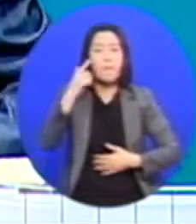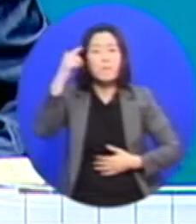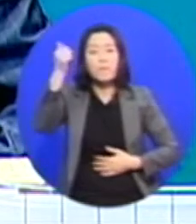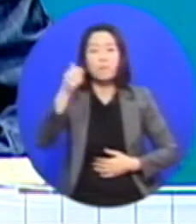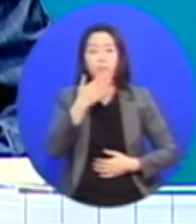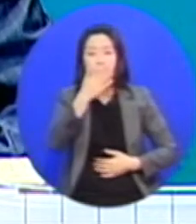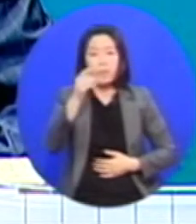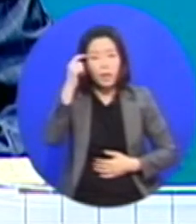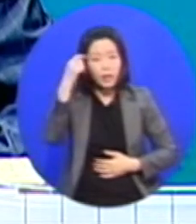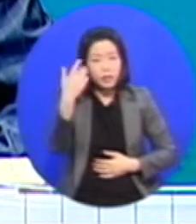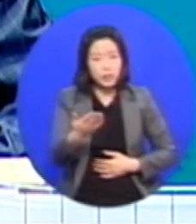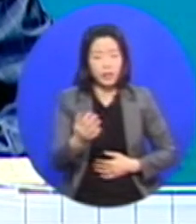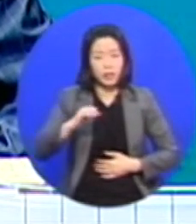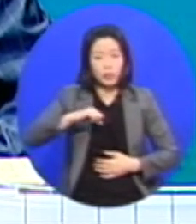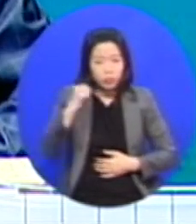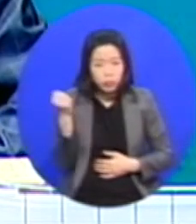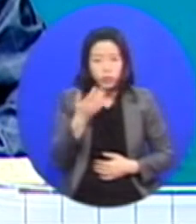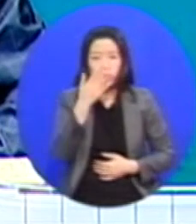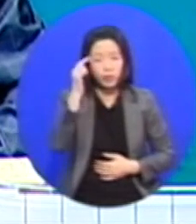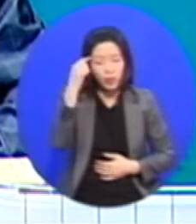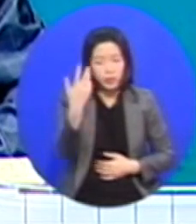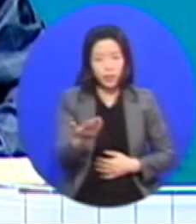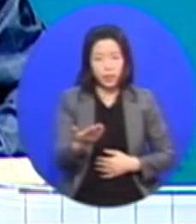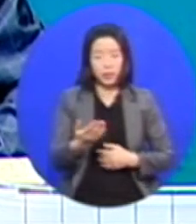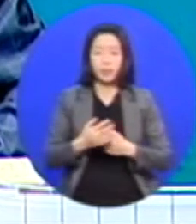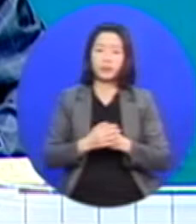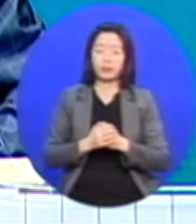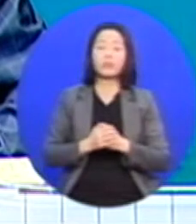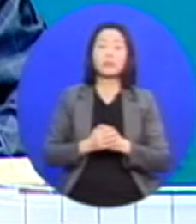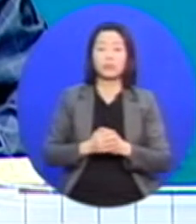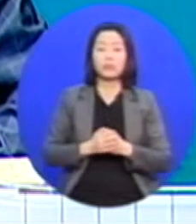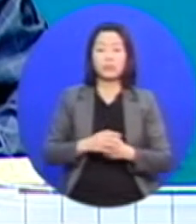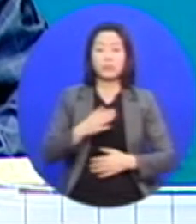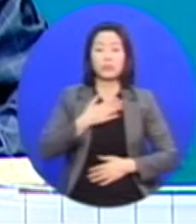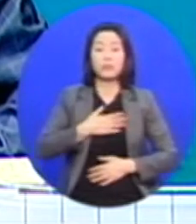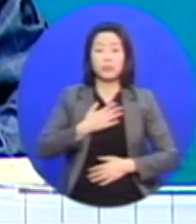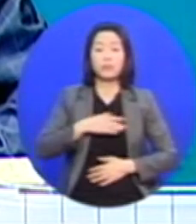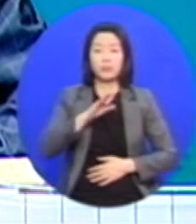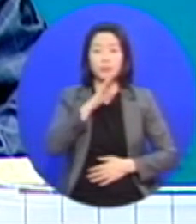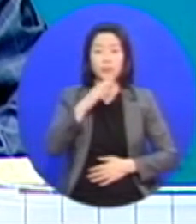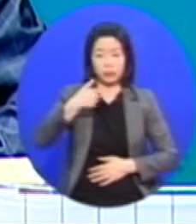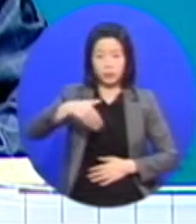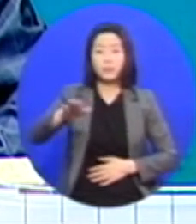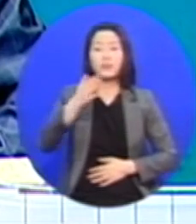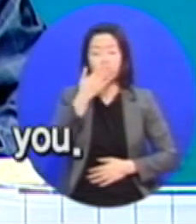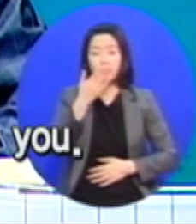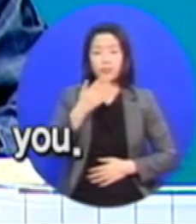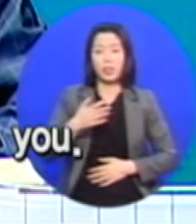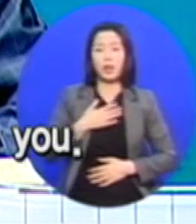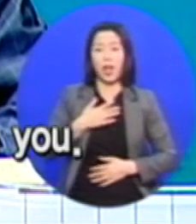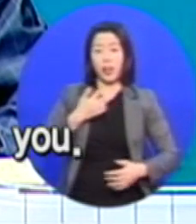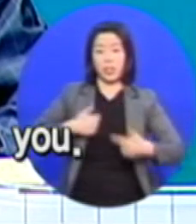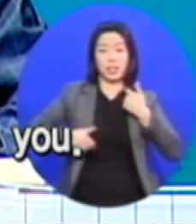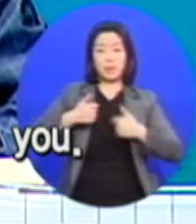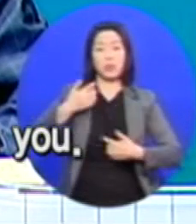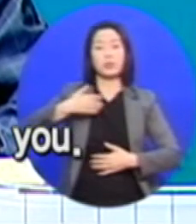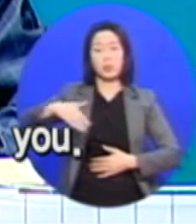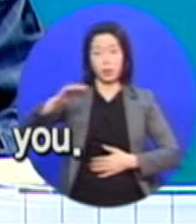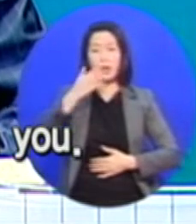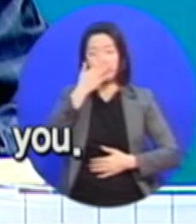갈 수 있겠어요 그래서 제가 할 수 있지 나는 기뻐서 가겠다